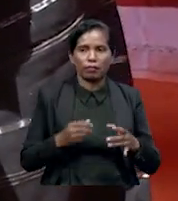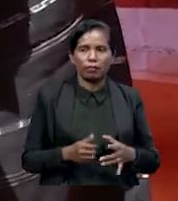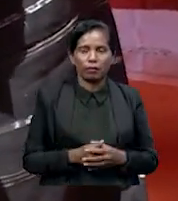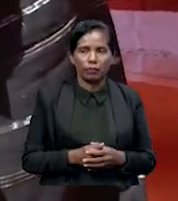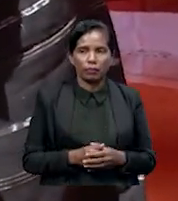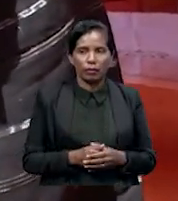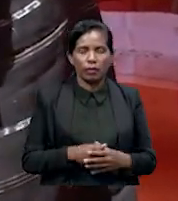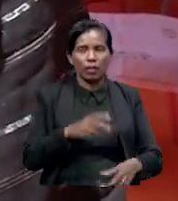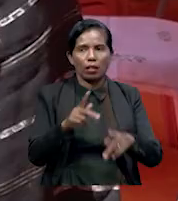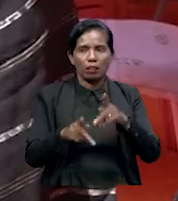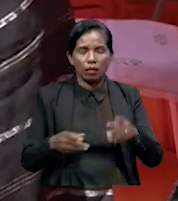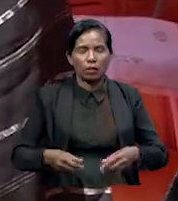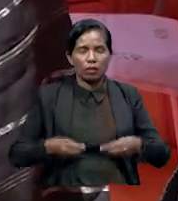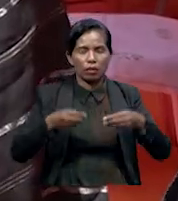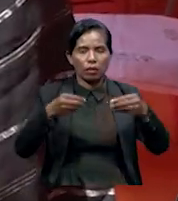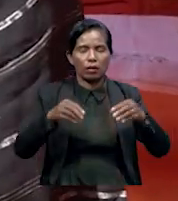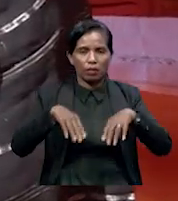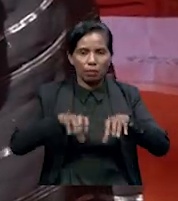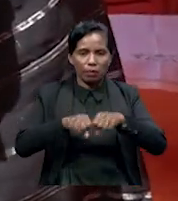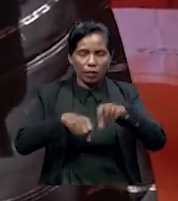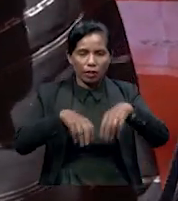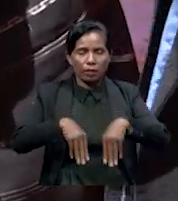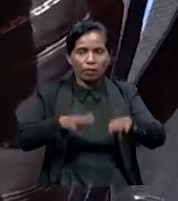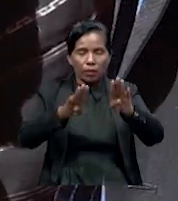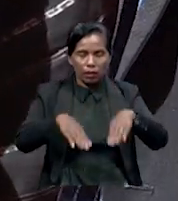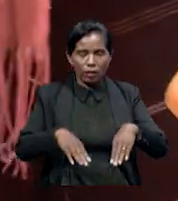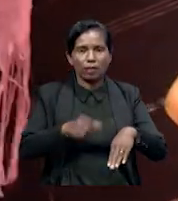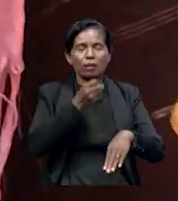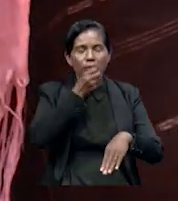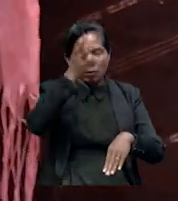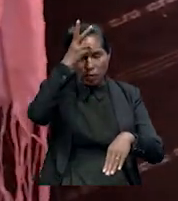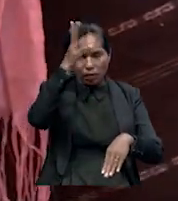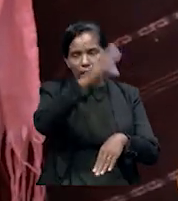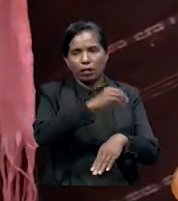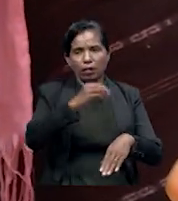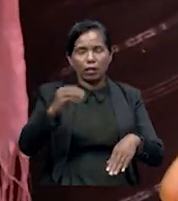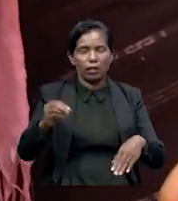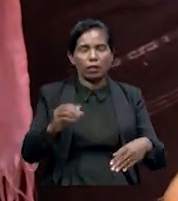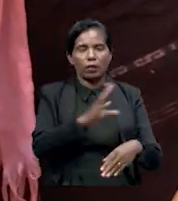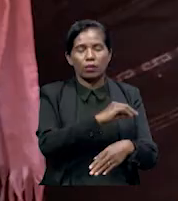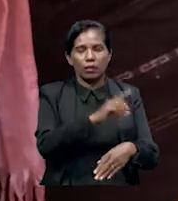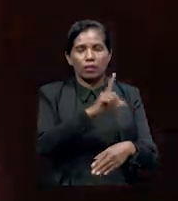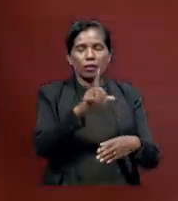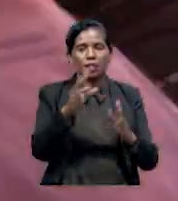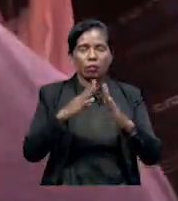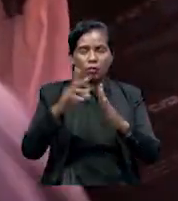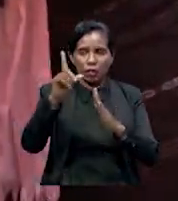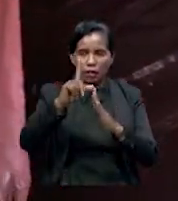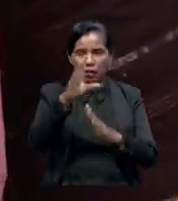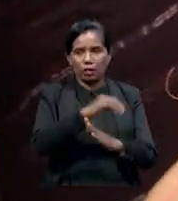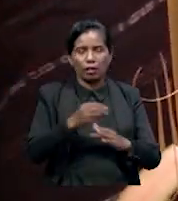Antes fila, combinado se reentrega hela biti ida, no bibi ida, hanesan símbolo husilisan liurai berlanu, lei budu darema,